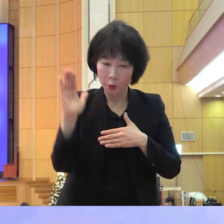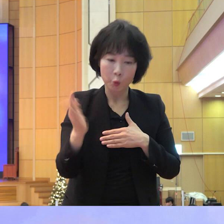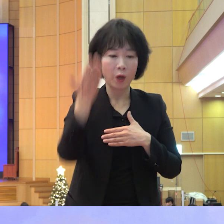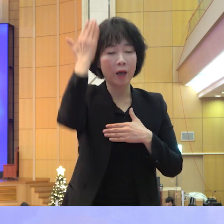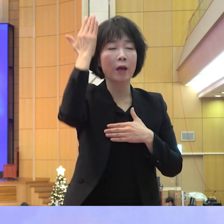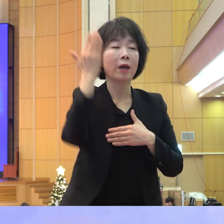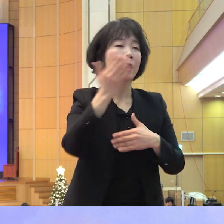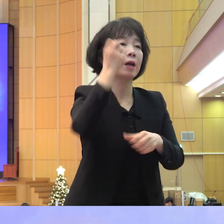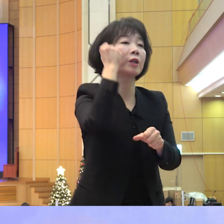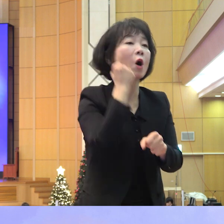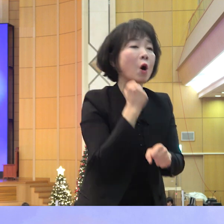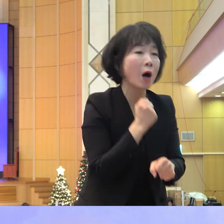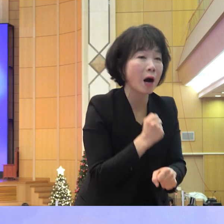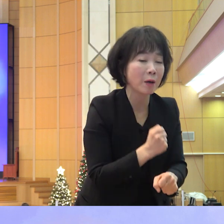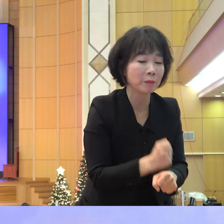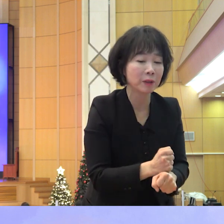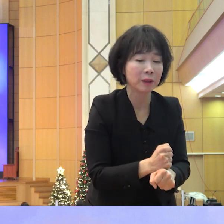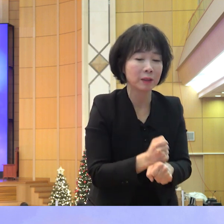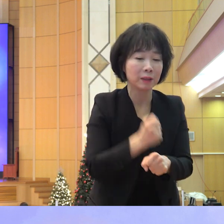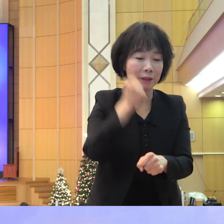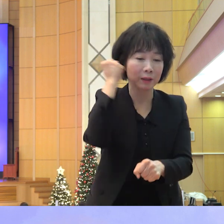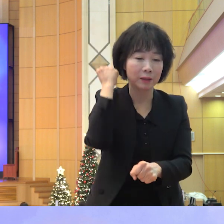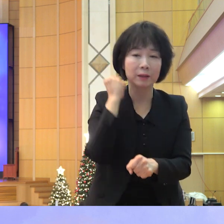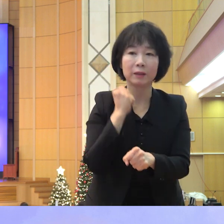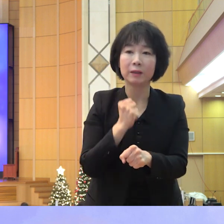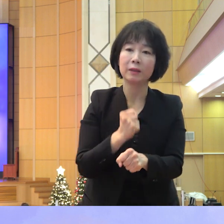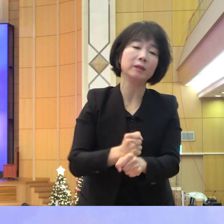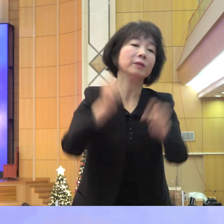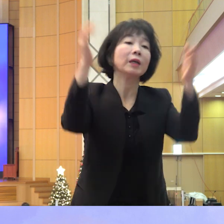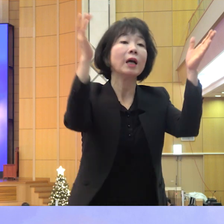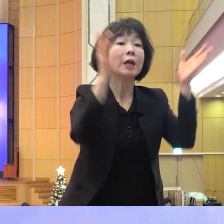깨끗하게 되려 하는